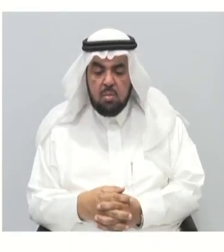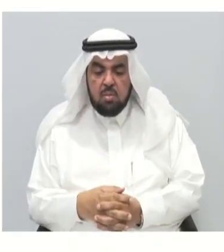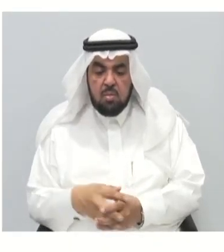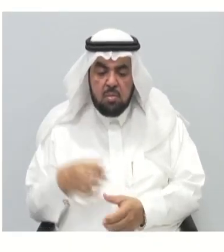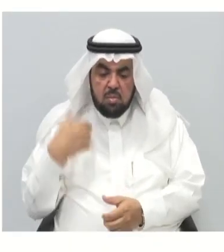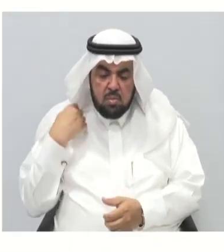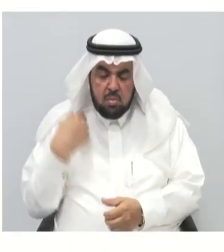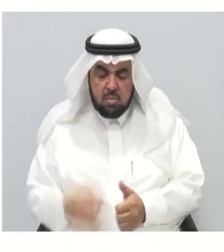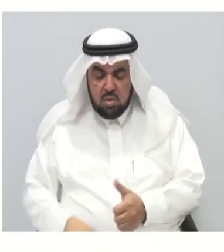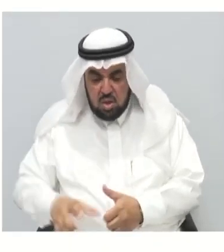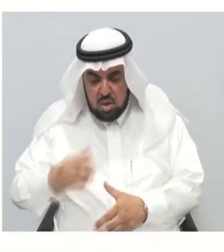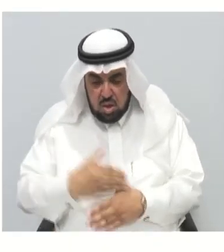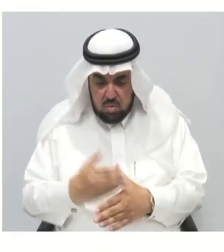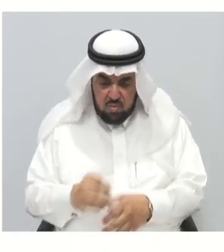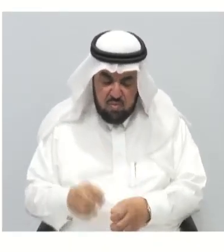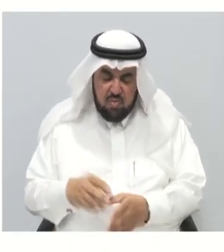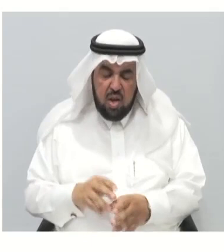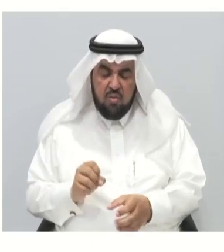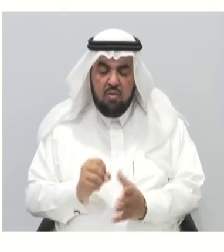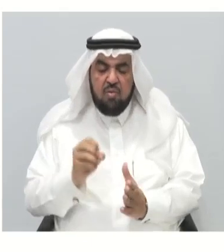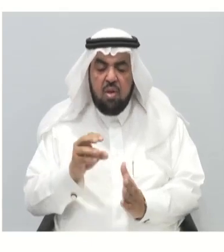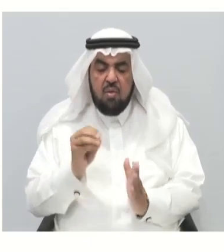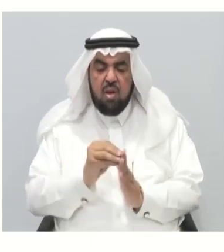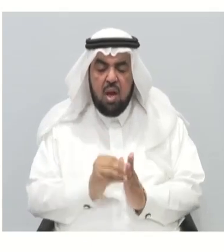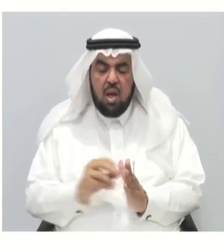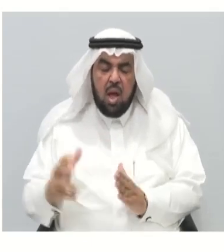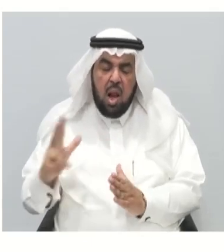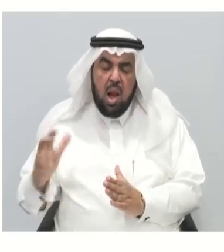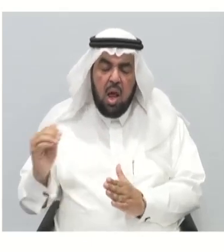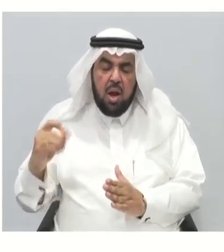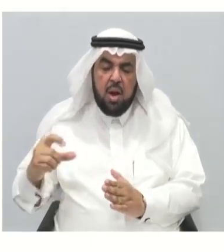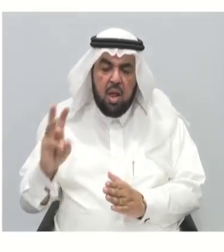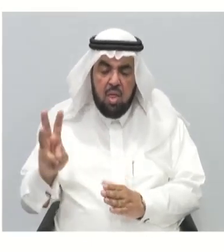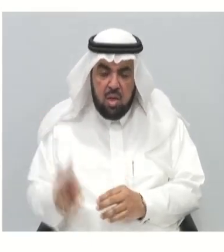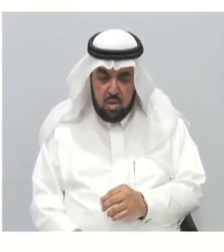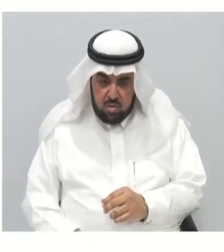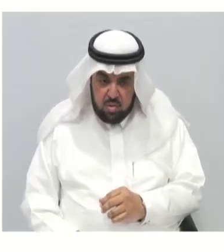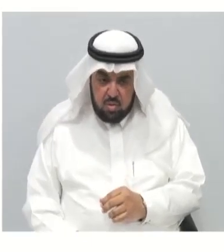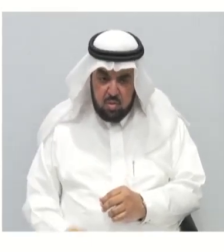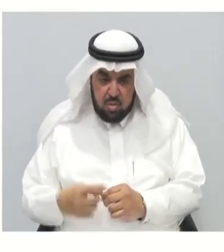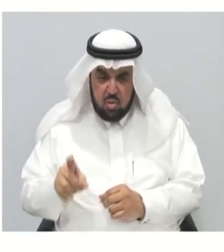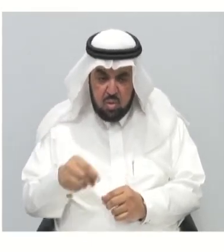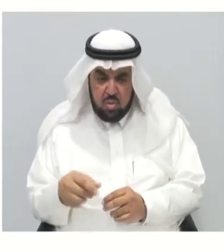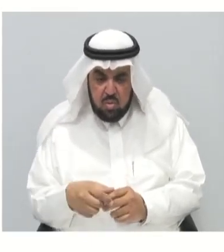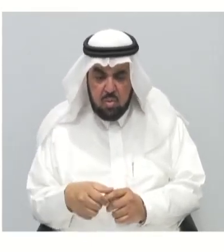واحد تقع اللبنه في فئه الحدث هل هذه العباره صحيحه ام خاطئه